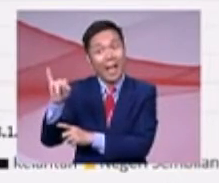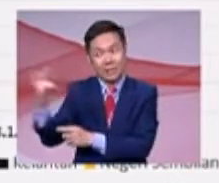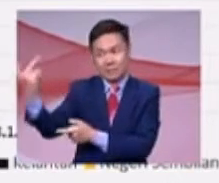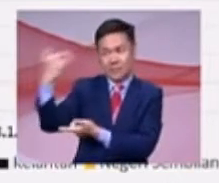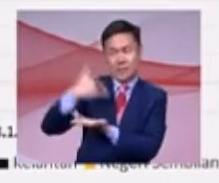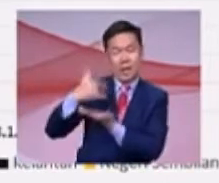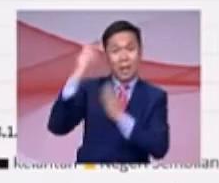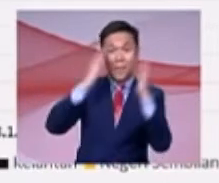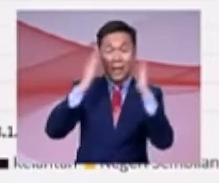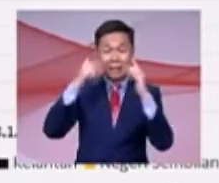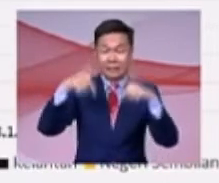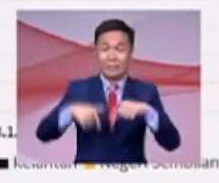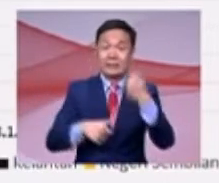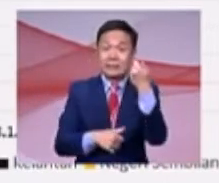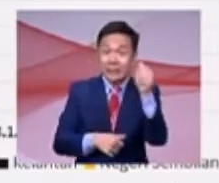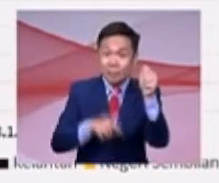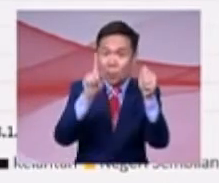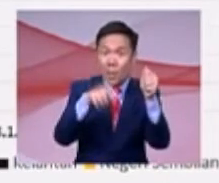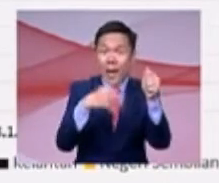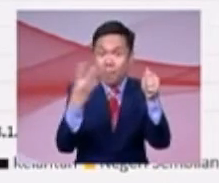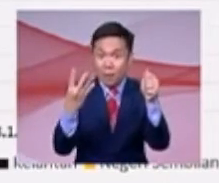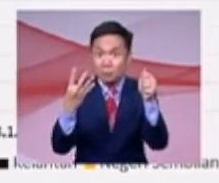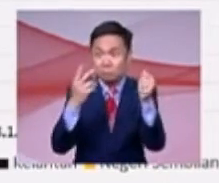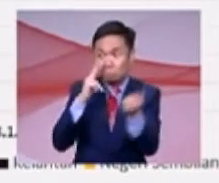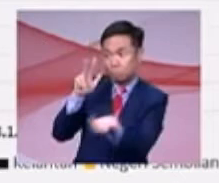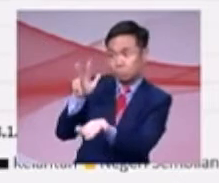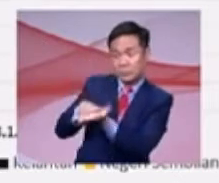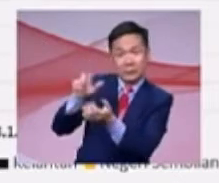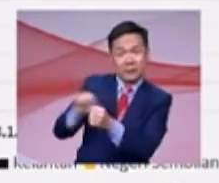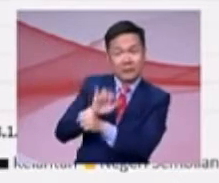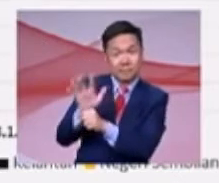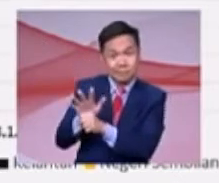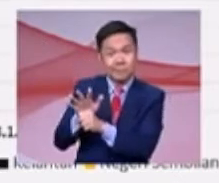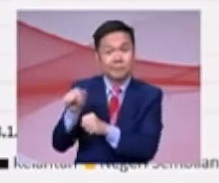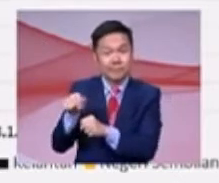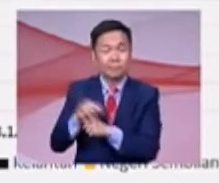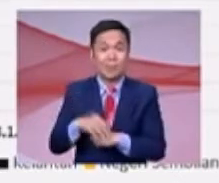jangkitan pada 10 hari bulan April. Kita melaksanakan